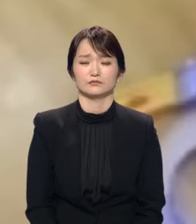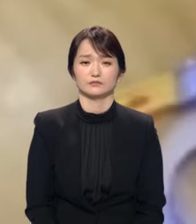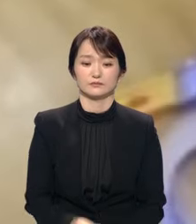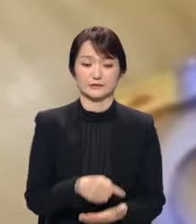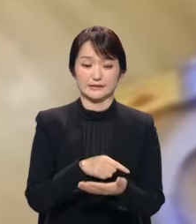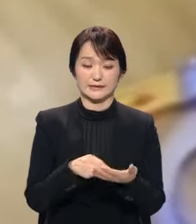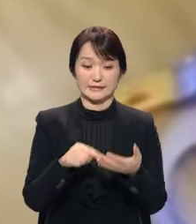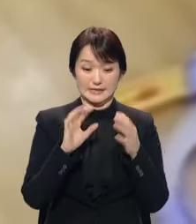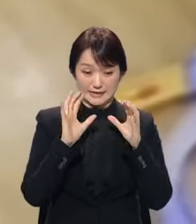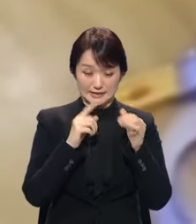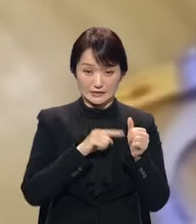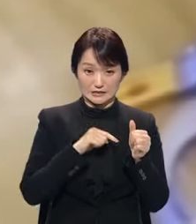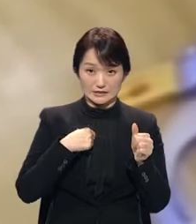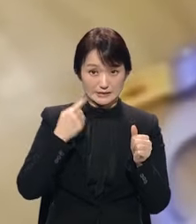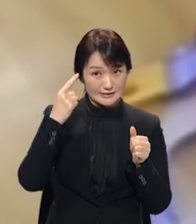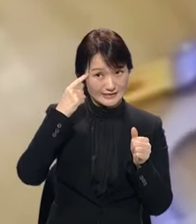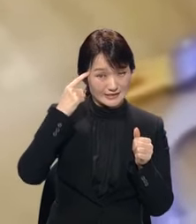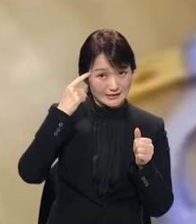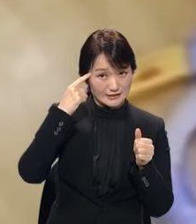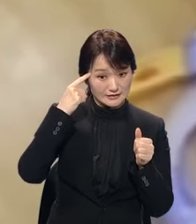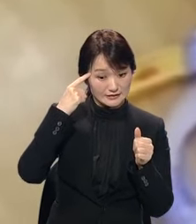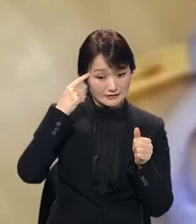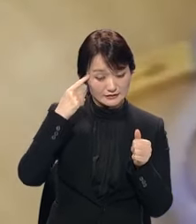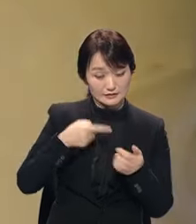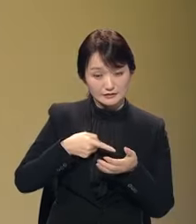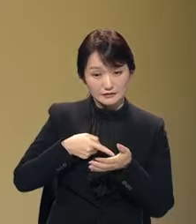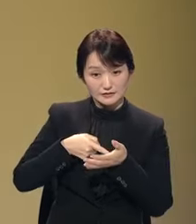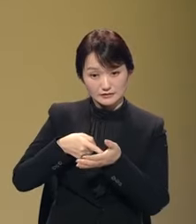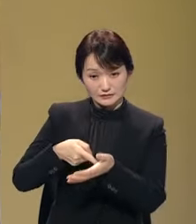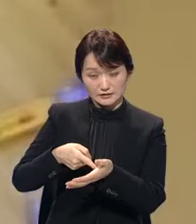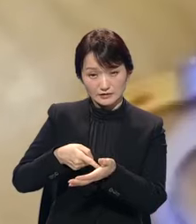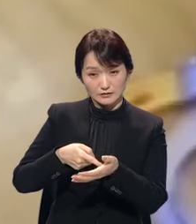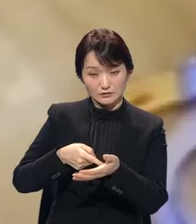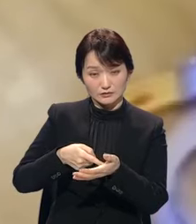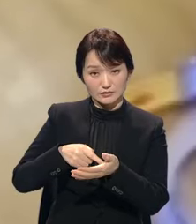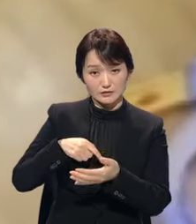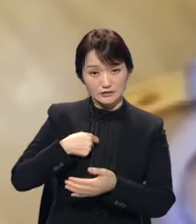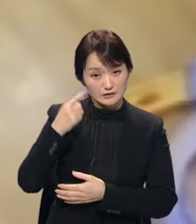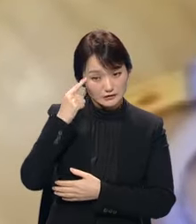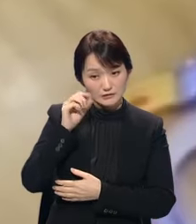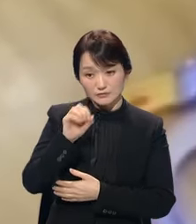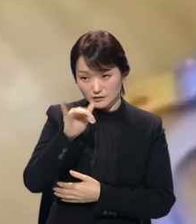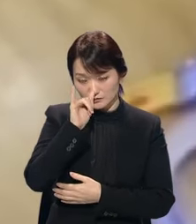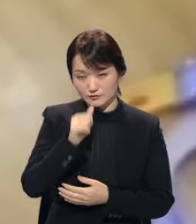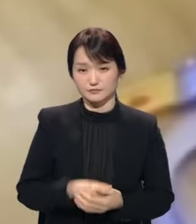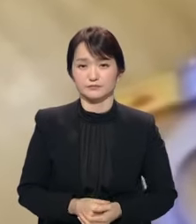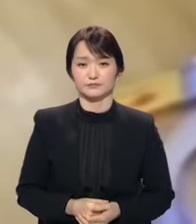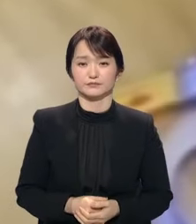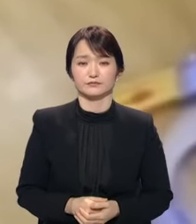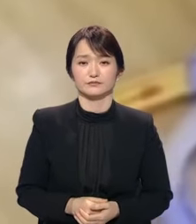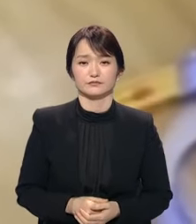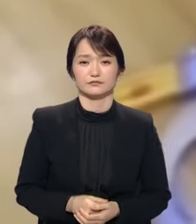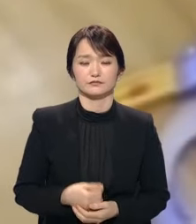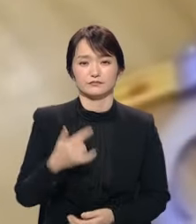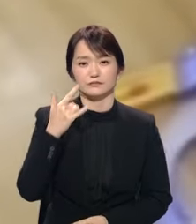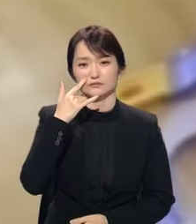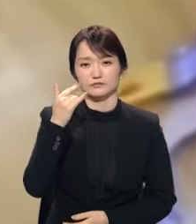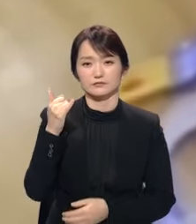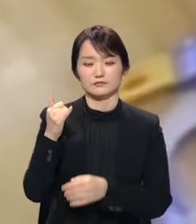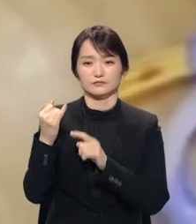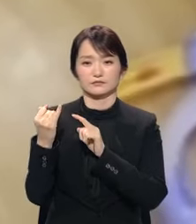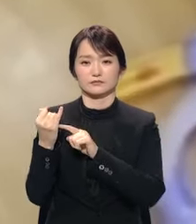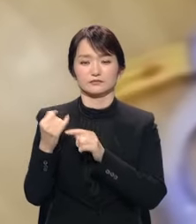자기 의견을 갖다 얘기를 할 수 있는 그런 아이들도 있긴 있었습니다. 그런데 이 해당 학부모에 따르면 이 재활사의 여러